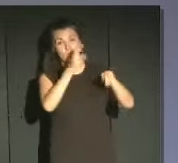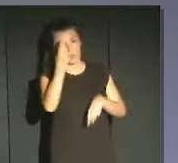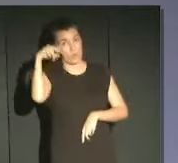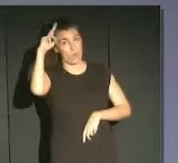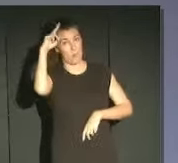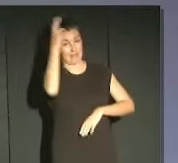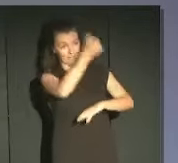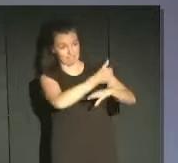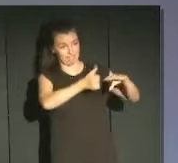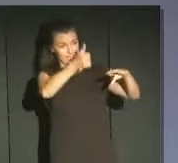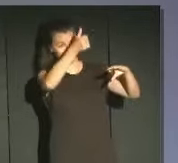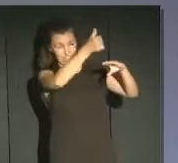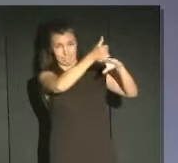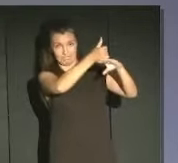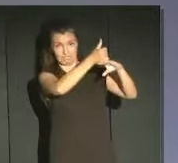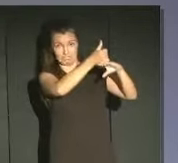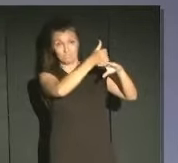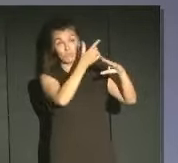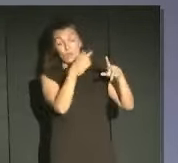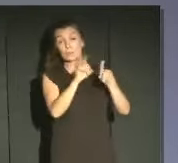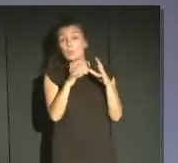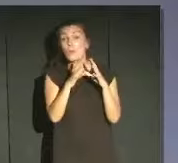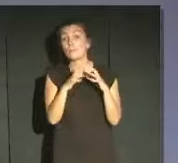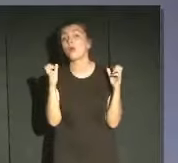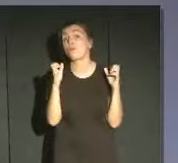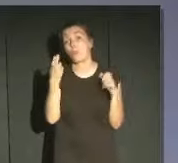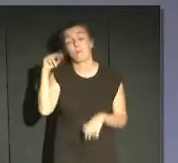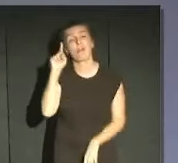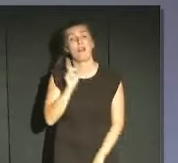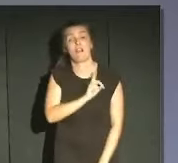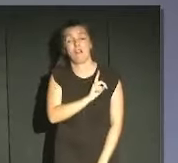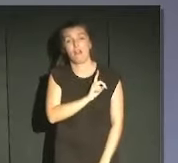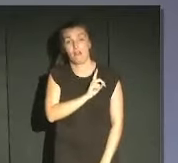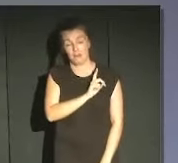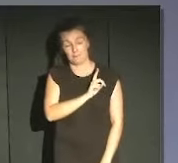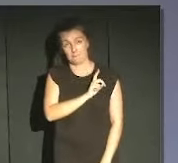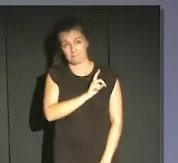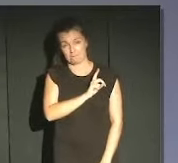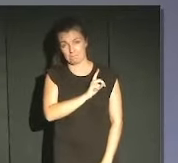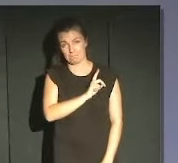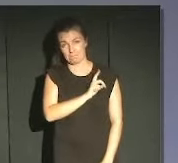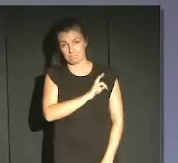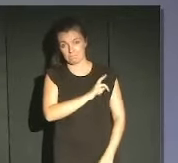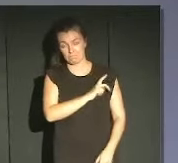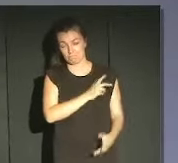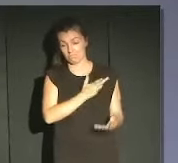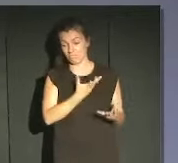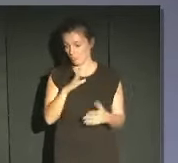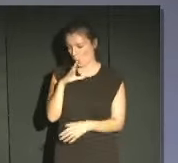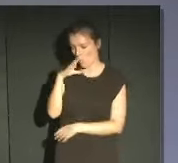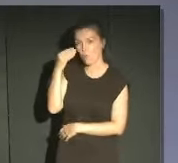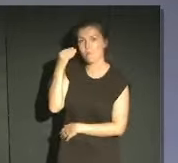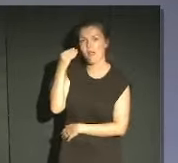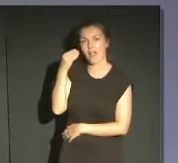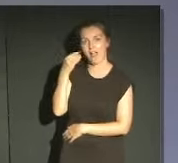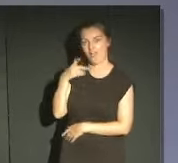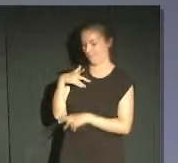européenne des gens et du Parlement européens des gens qui respectent